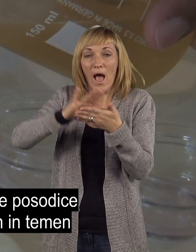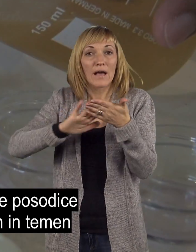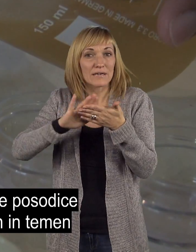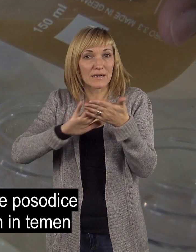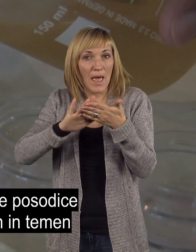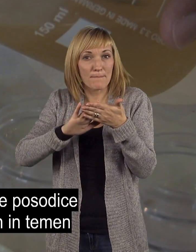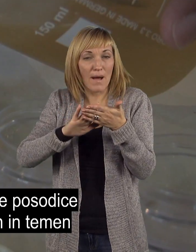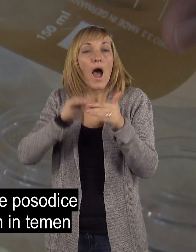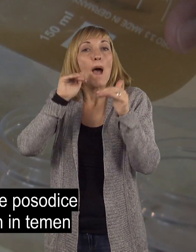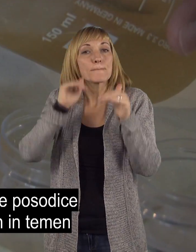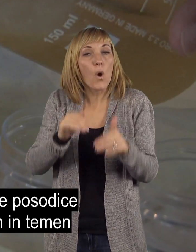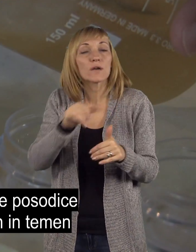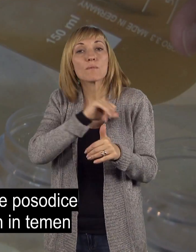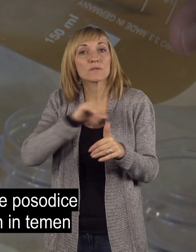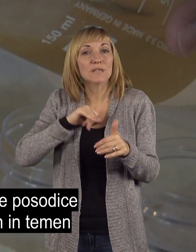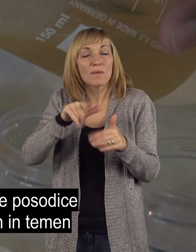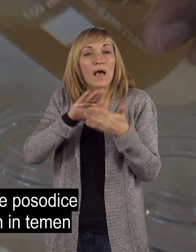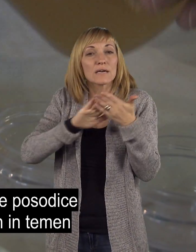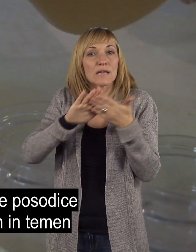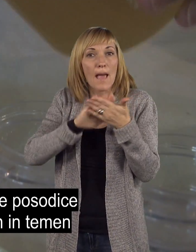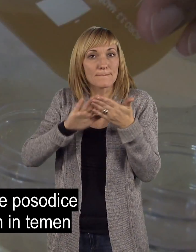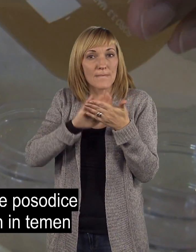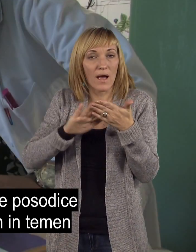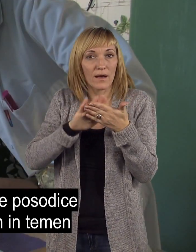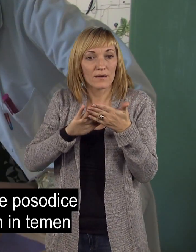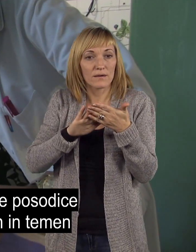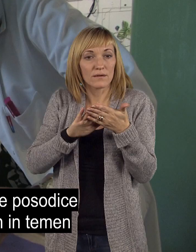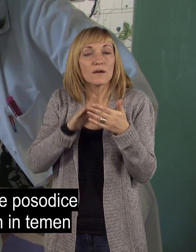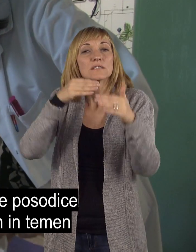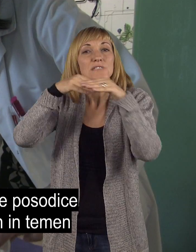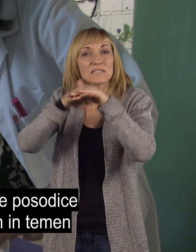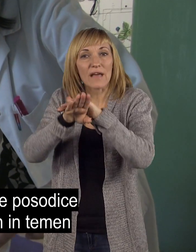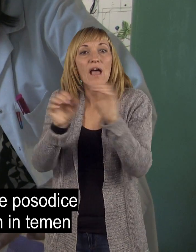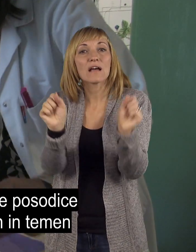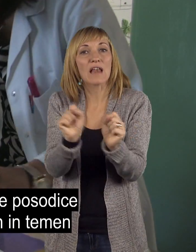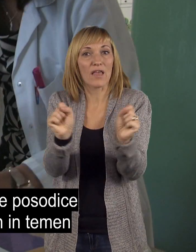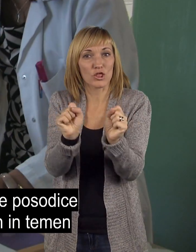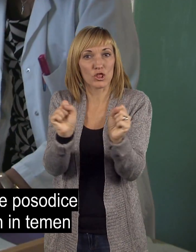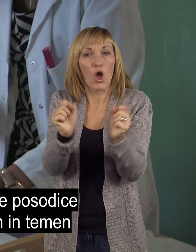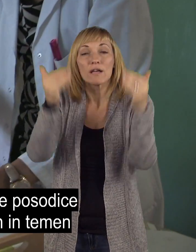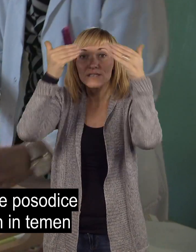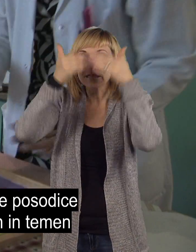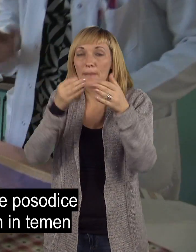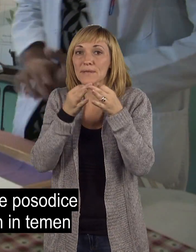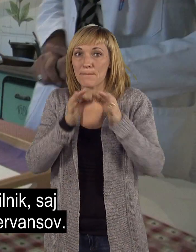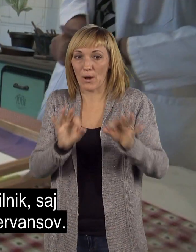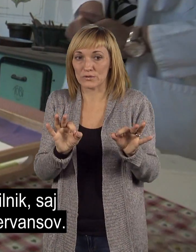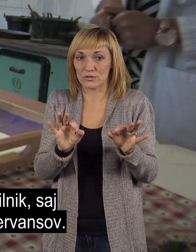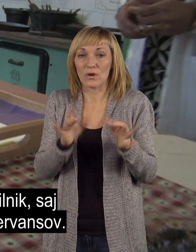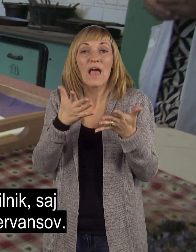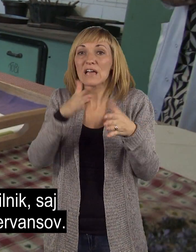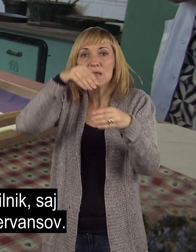krema v lončke, poskrbimo, da kreme so shranjene na hladnem in